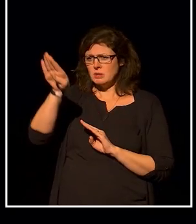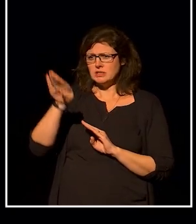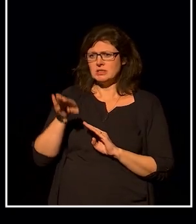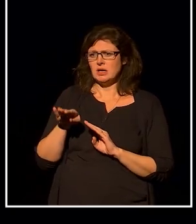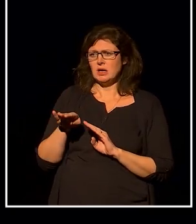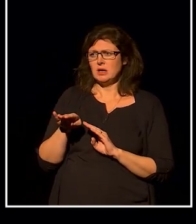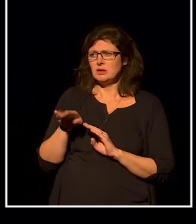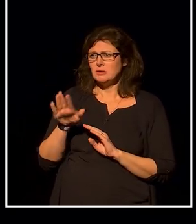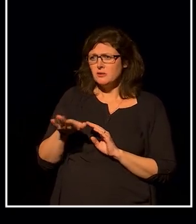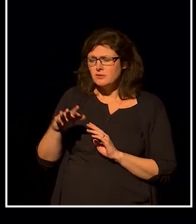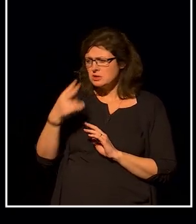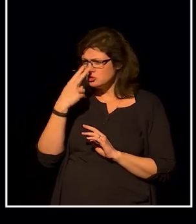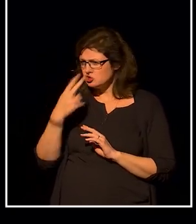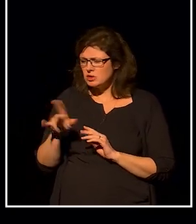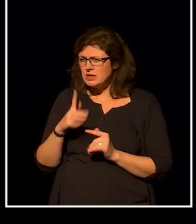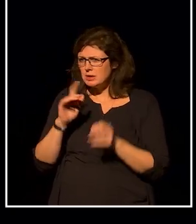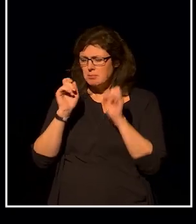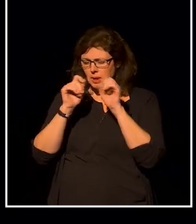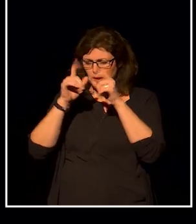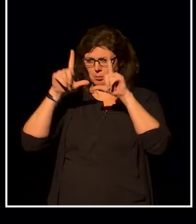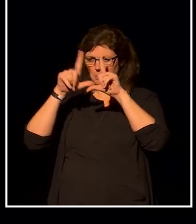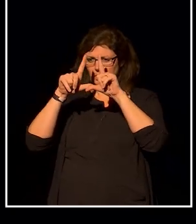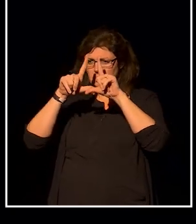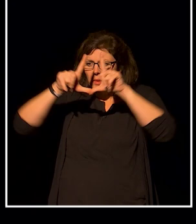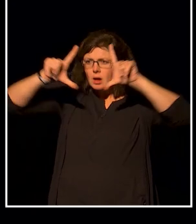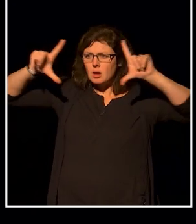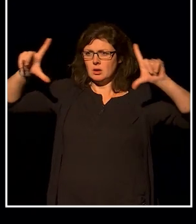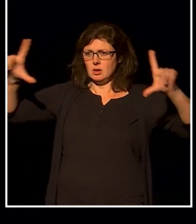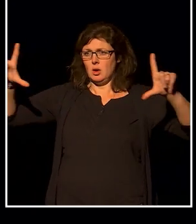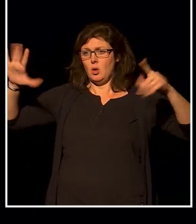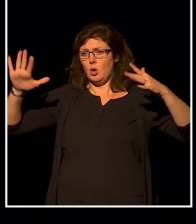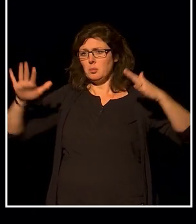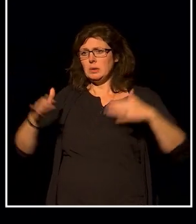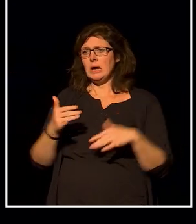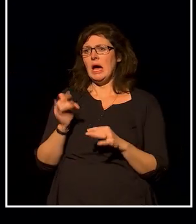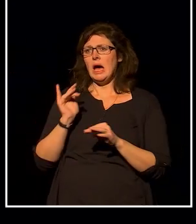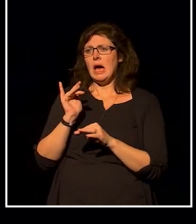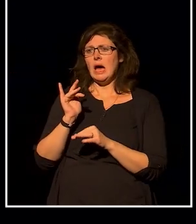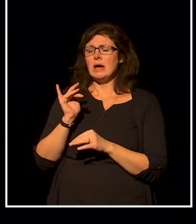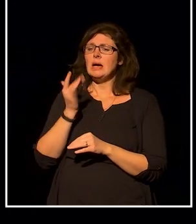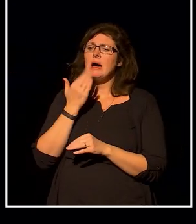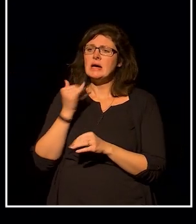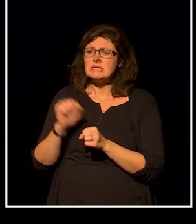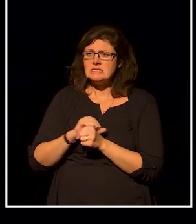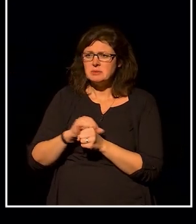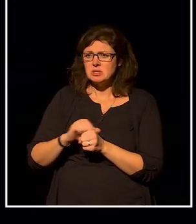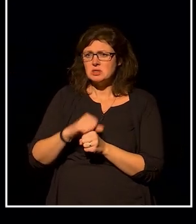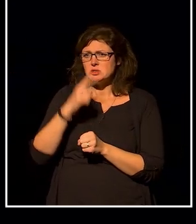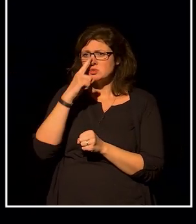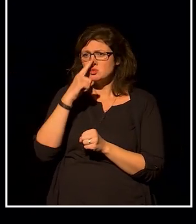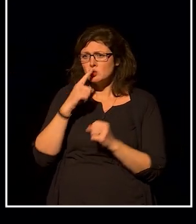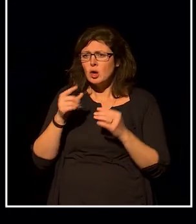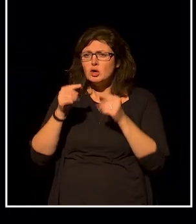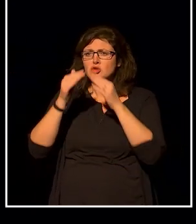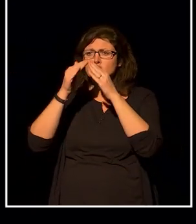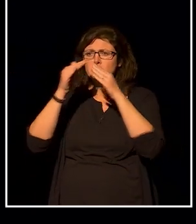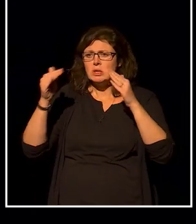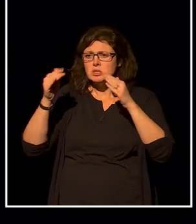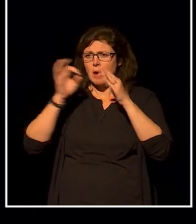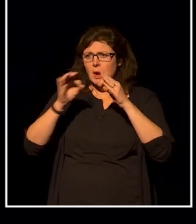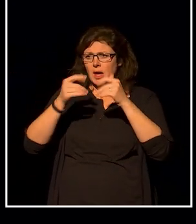gesehen werden muss, ob dieser Antisemitismus nur die Spitze eines ideologischen Eisbergs ist. Also was mich auch, also